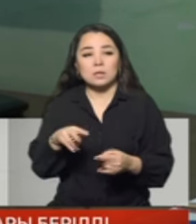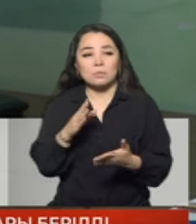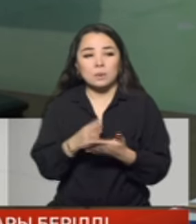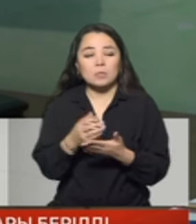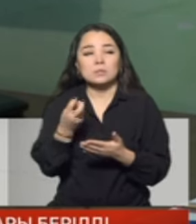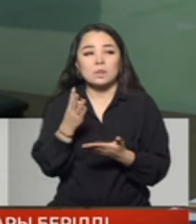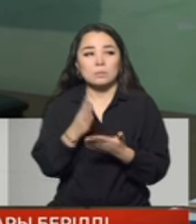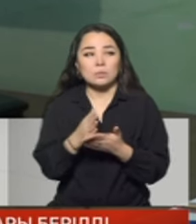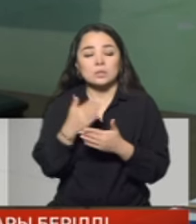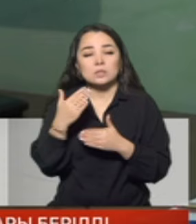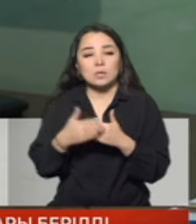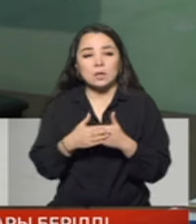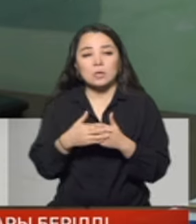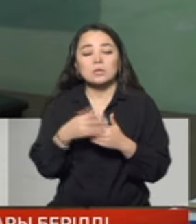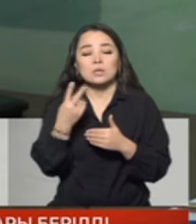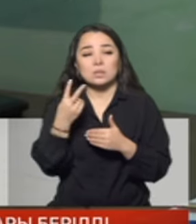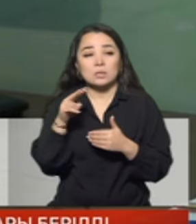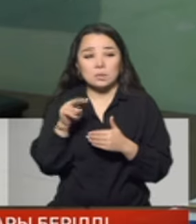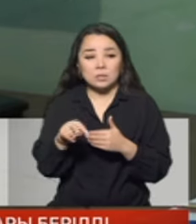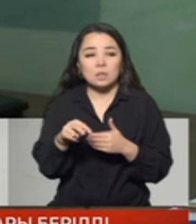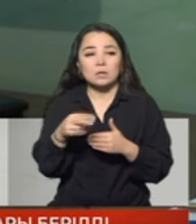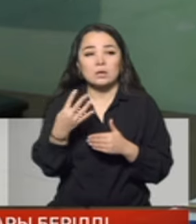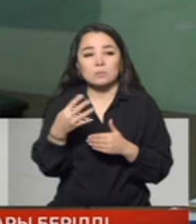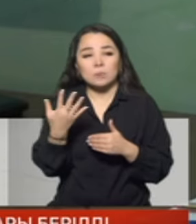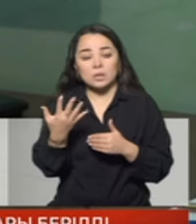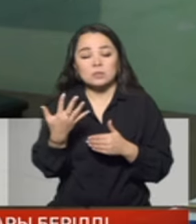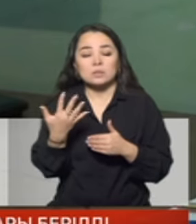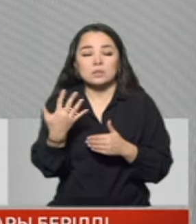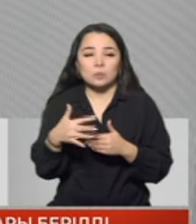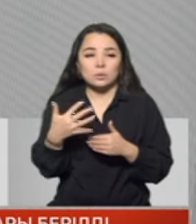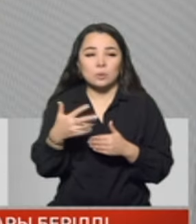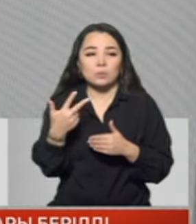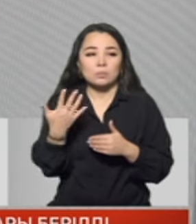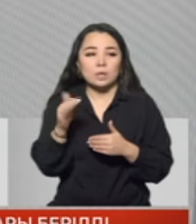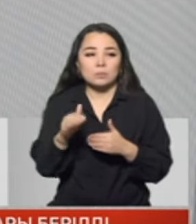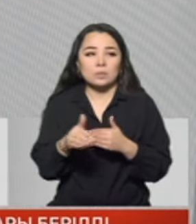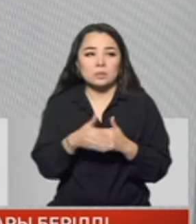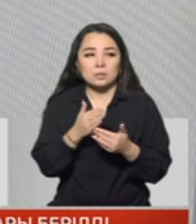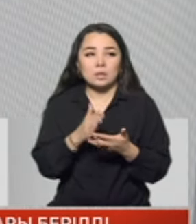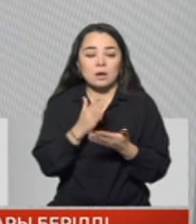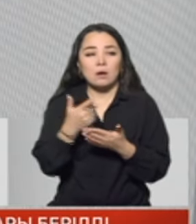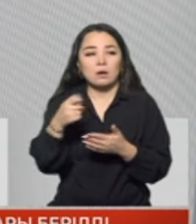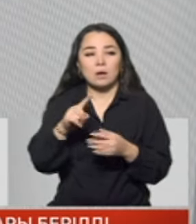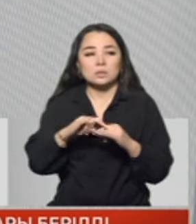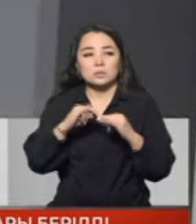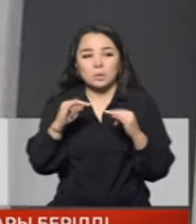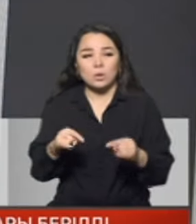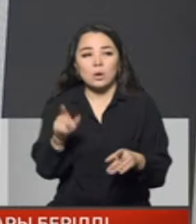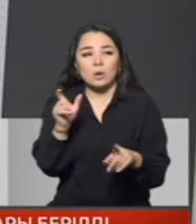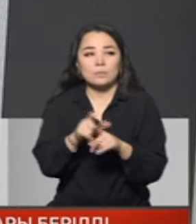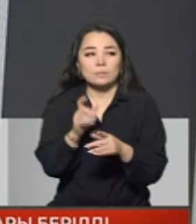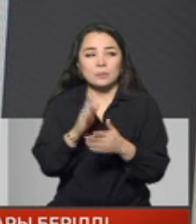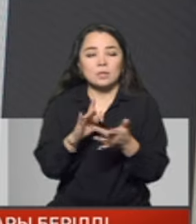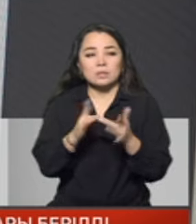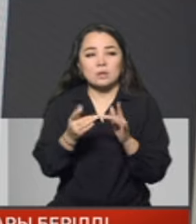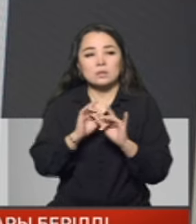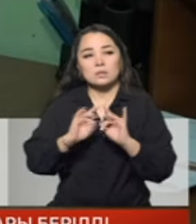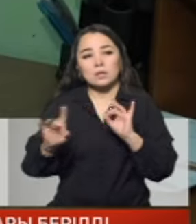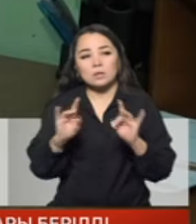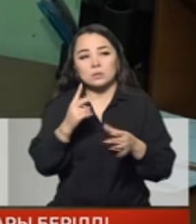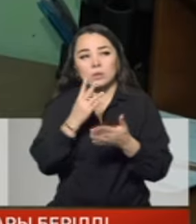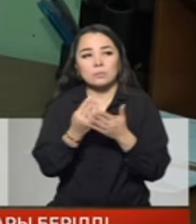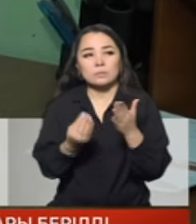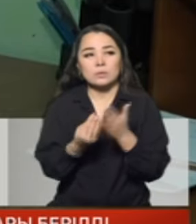литрі қанша адамға шамамен? 2 литрден 45-50 үштік шар, 35 мың бағасы. Расында газ толтырылған шар әлеуметтік желілерде ашық